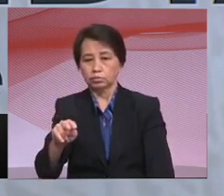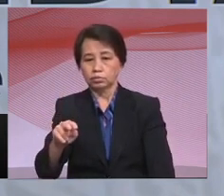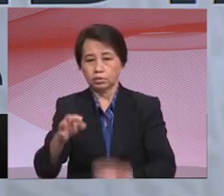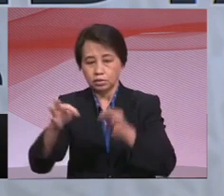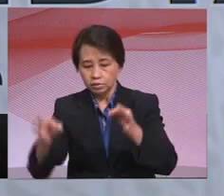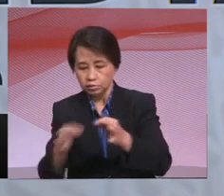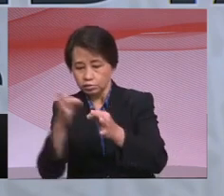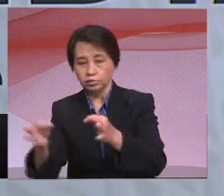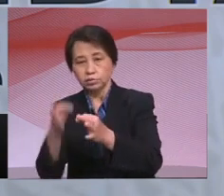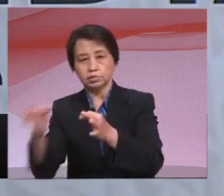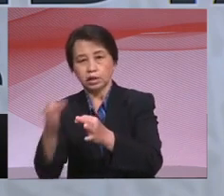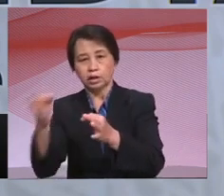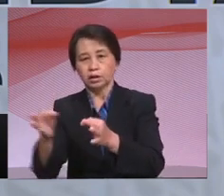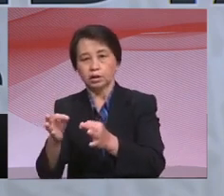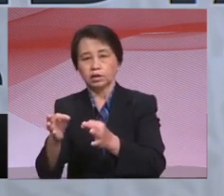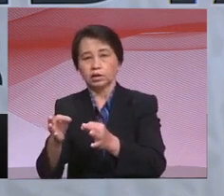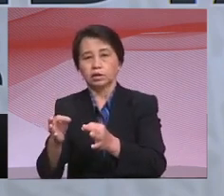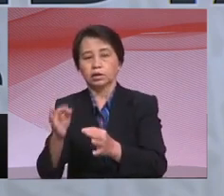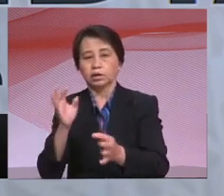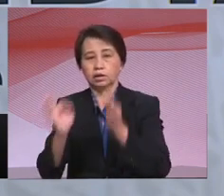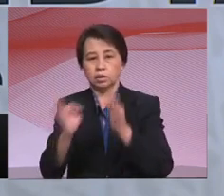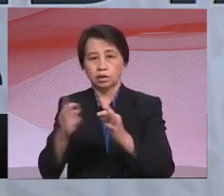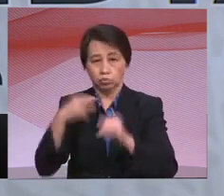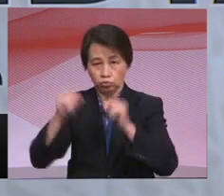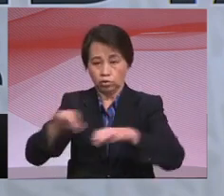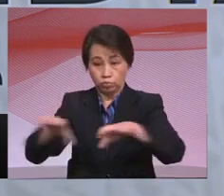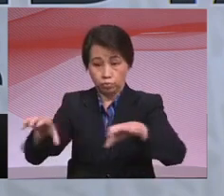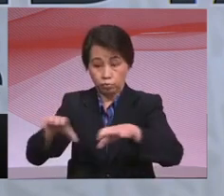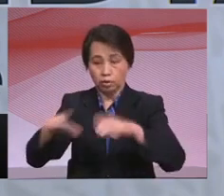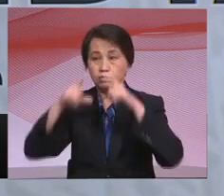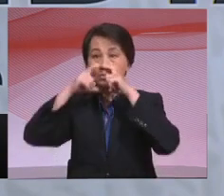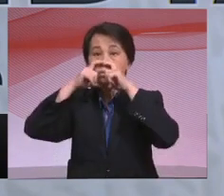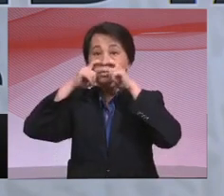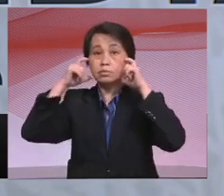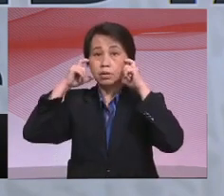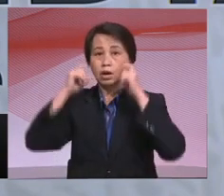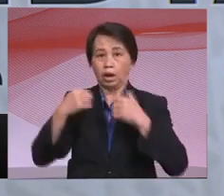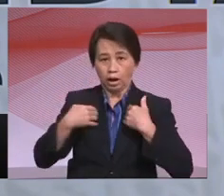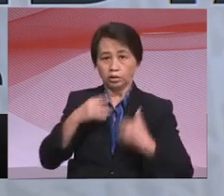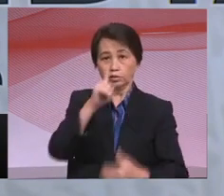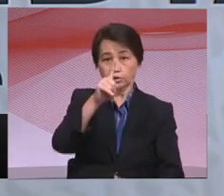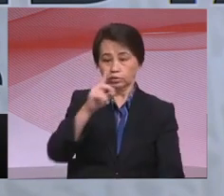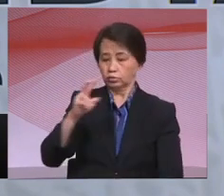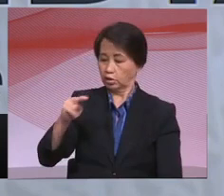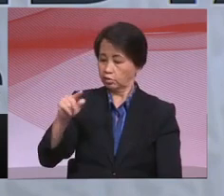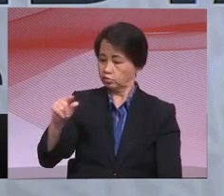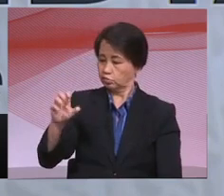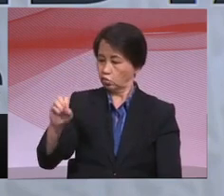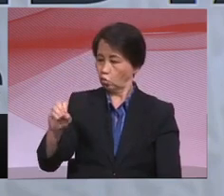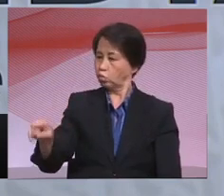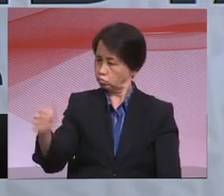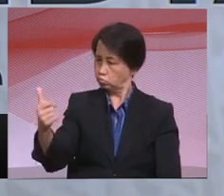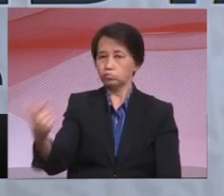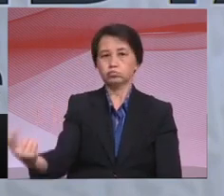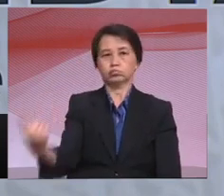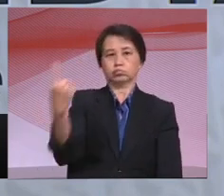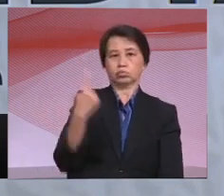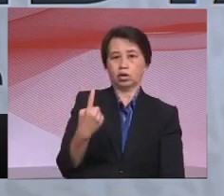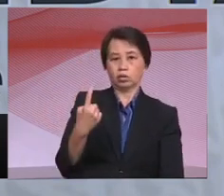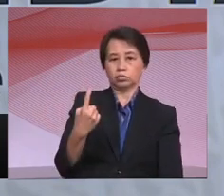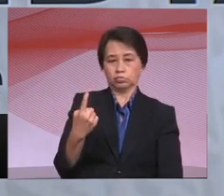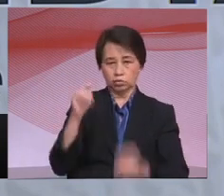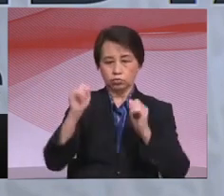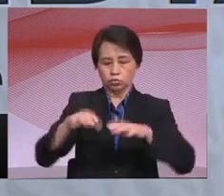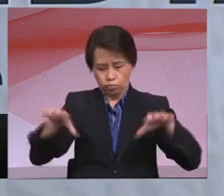penjahitan face mask tersebut. Kalau kita boleh buat face mask, dan juga ada satu NGO telah tampil depan untuk menderma